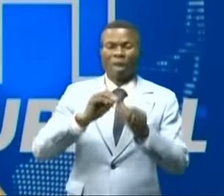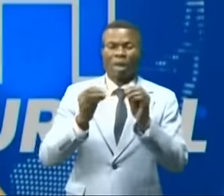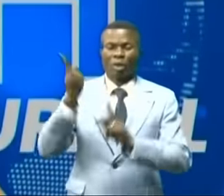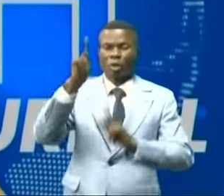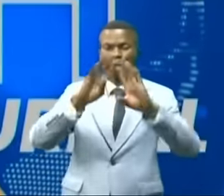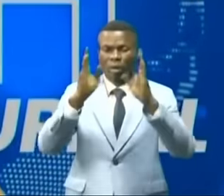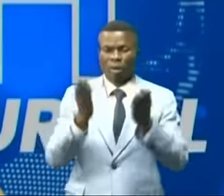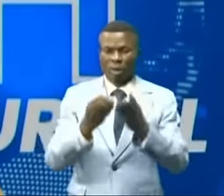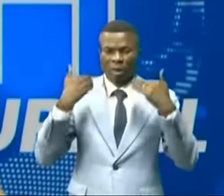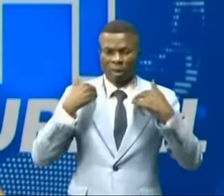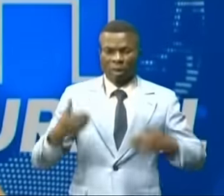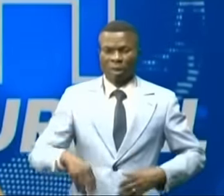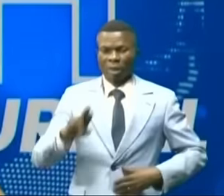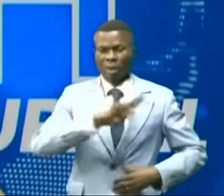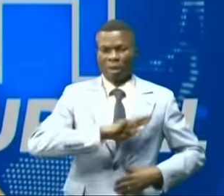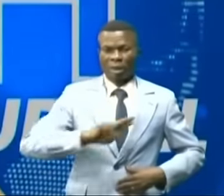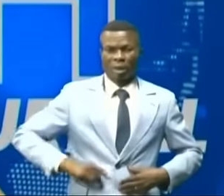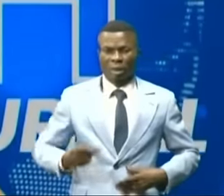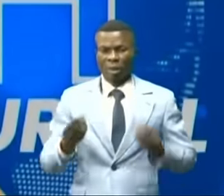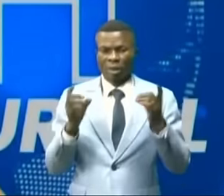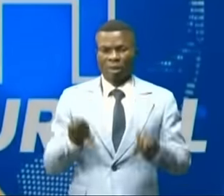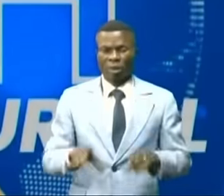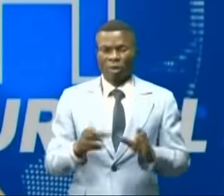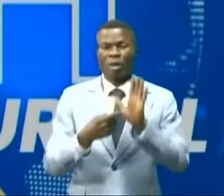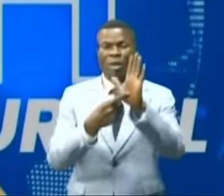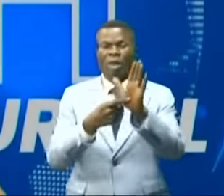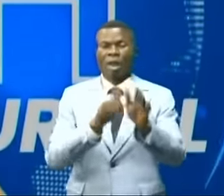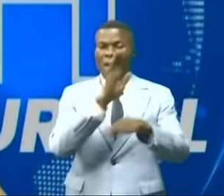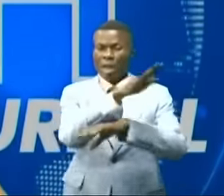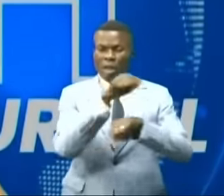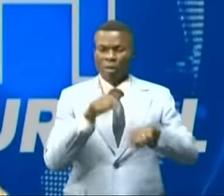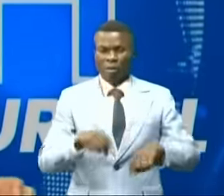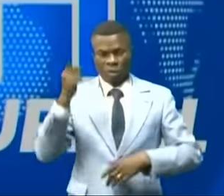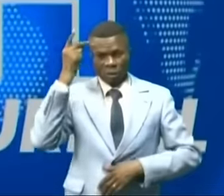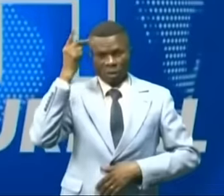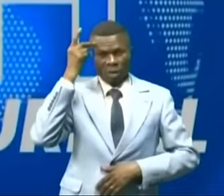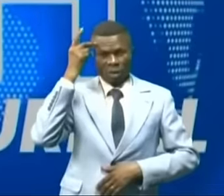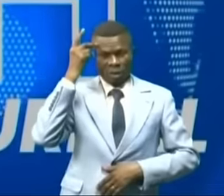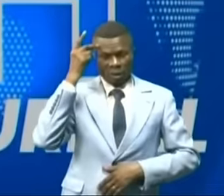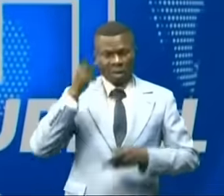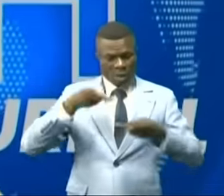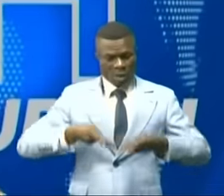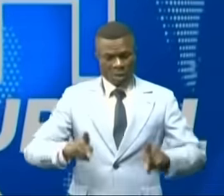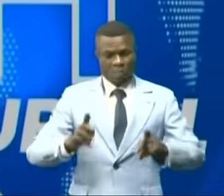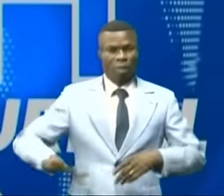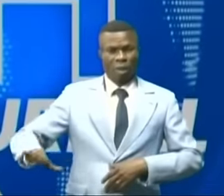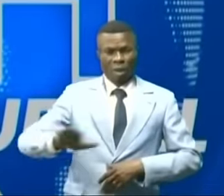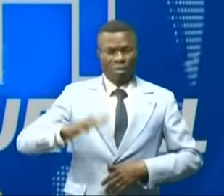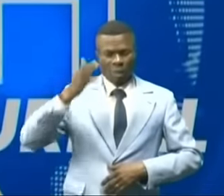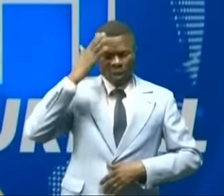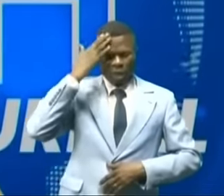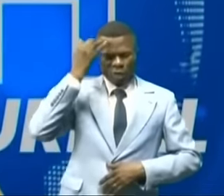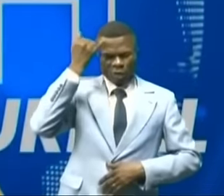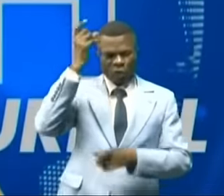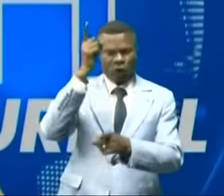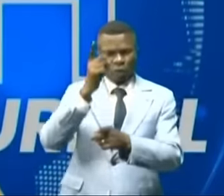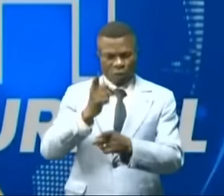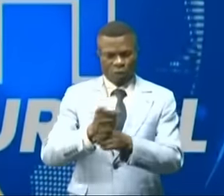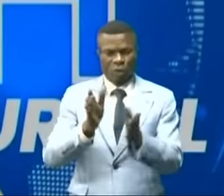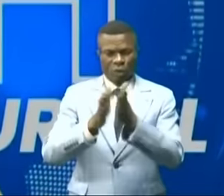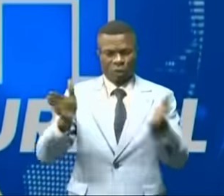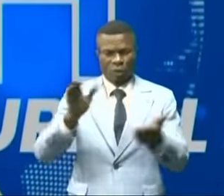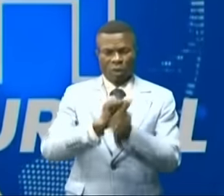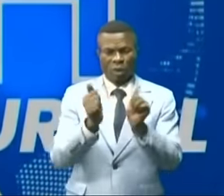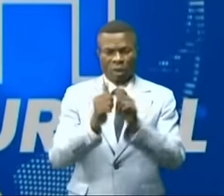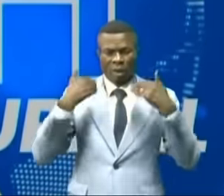la santé en RDC ont été présentés cet après-midi à Kinshasa, ce qui va permettre au pays d'avoir une idée générale sur